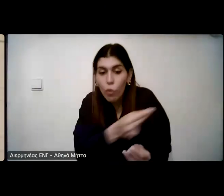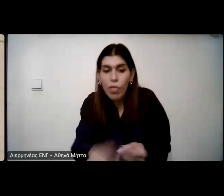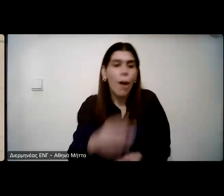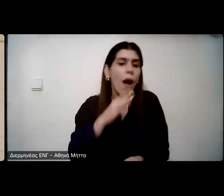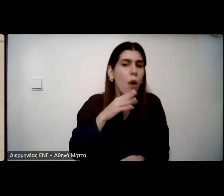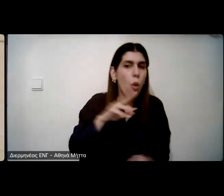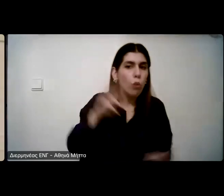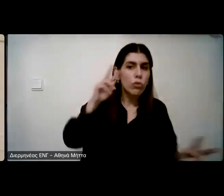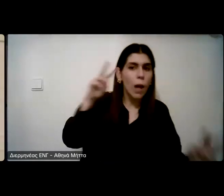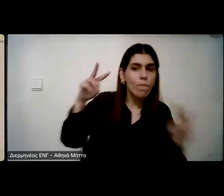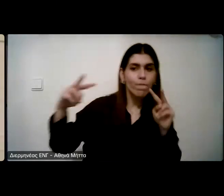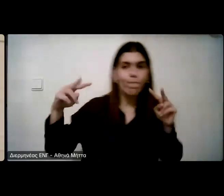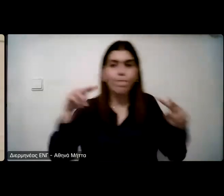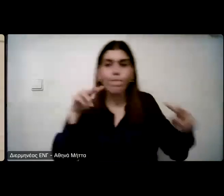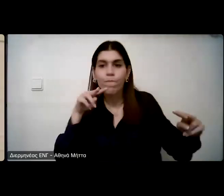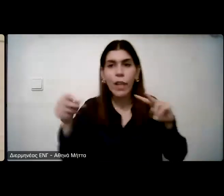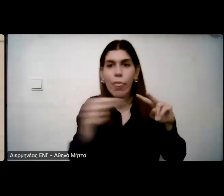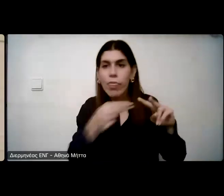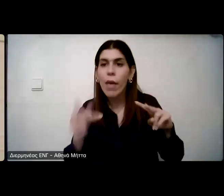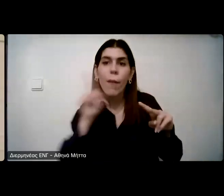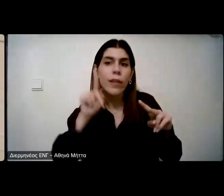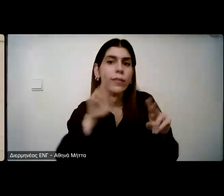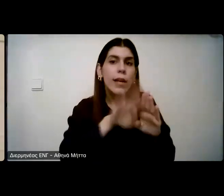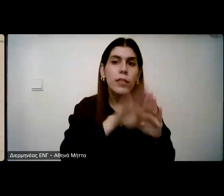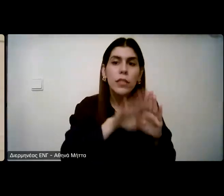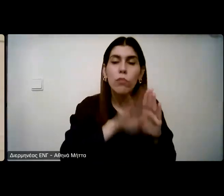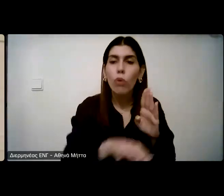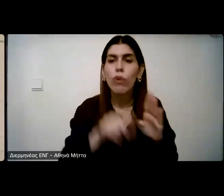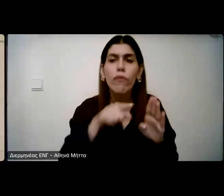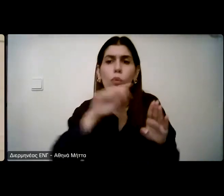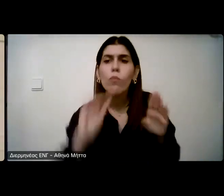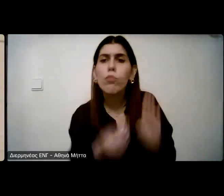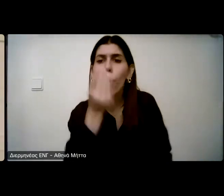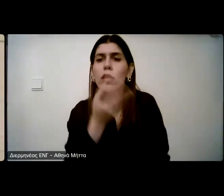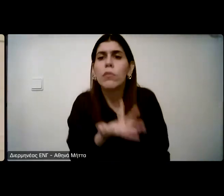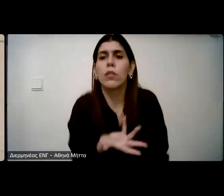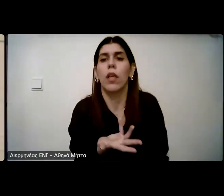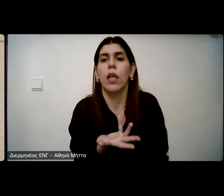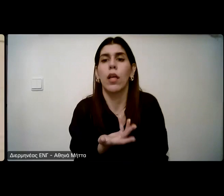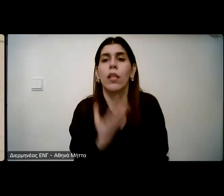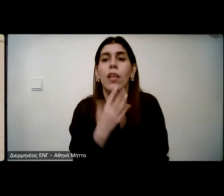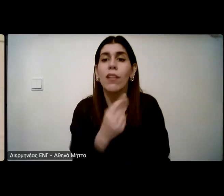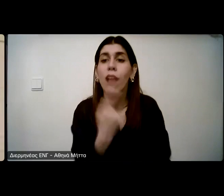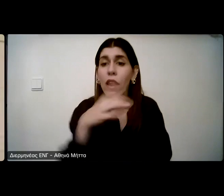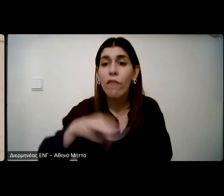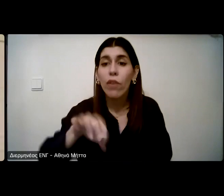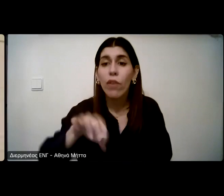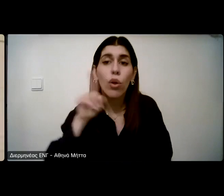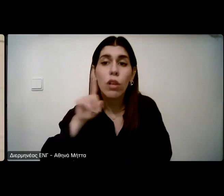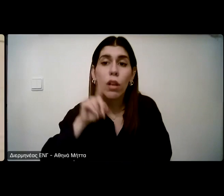από την άποψη του σεξισμού. Διότι δεν υπήρχε η ορατότητα κάποιου φίλου των